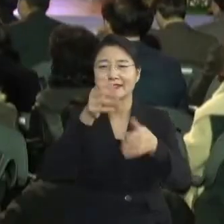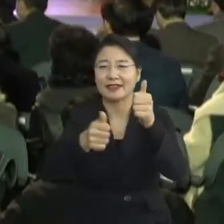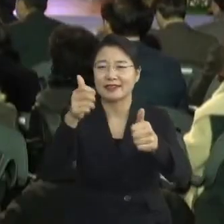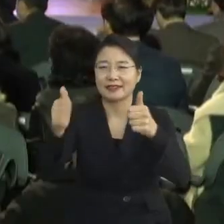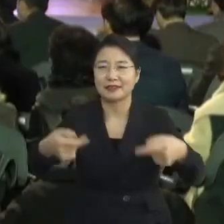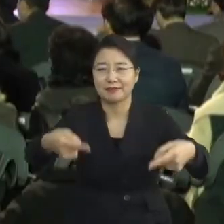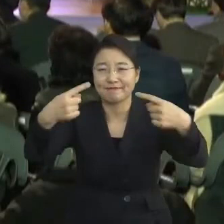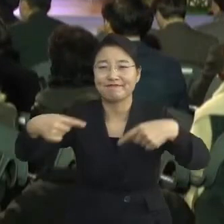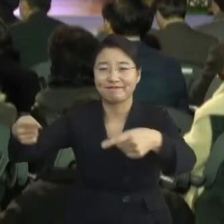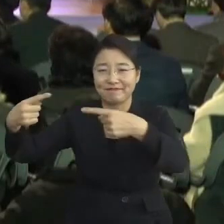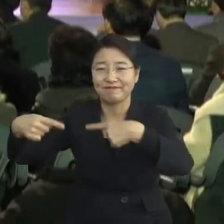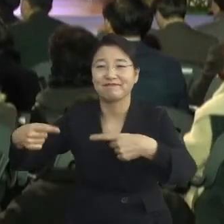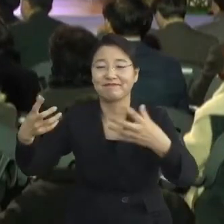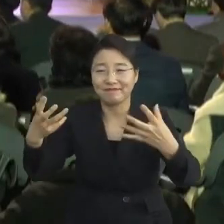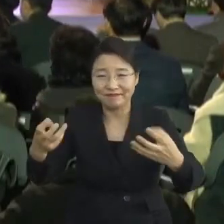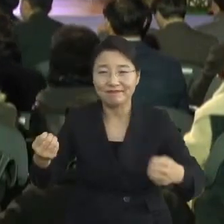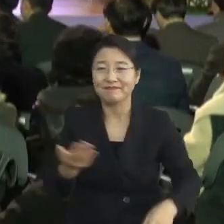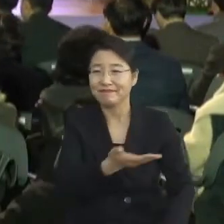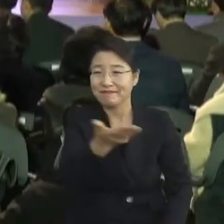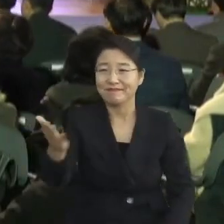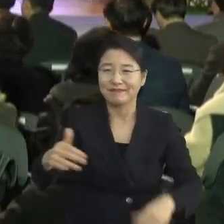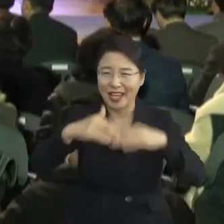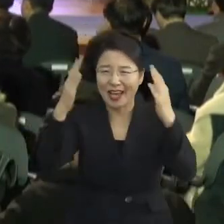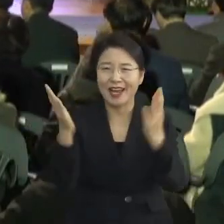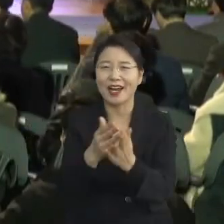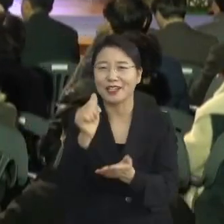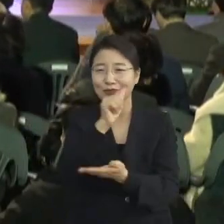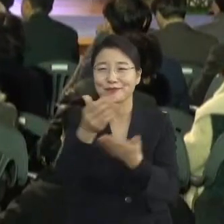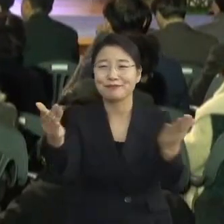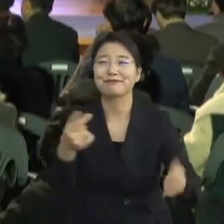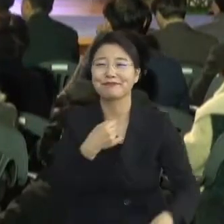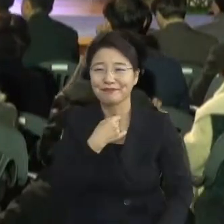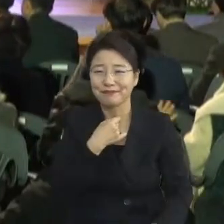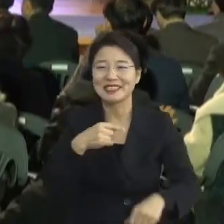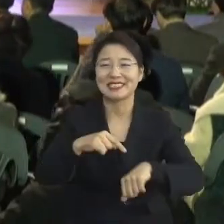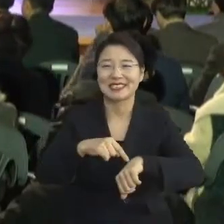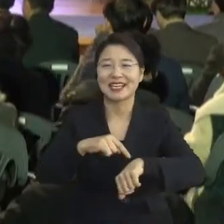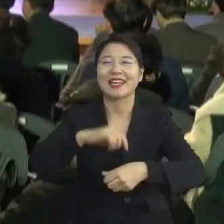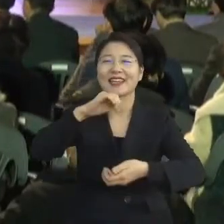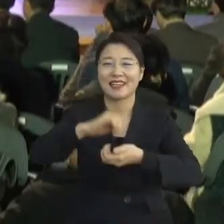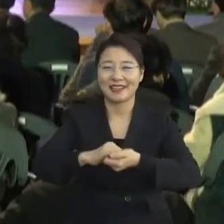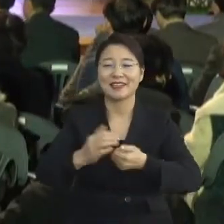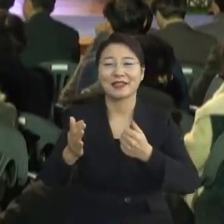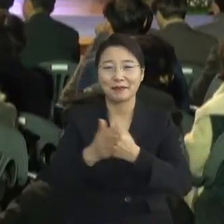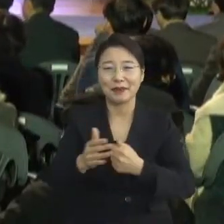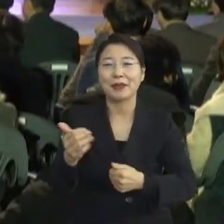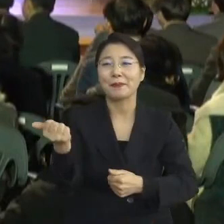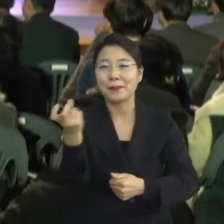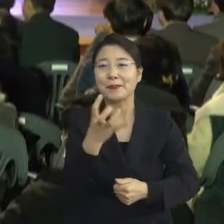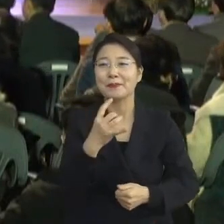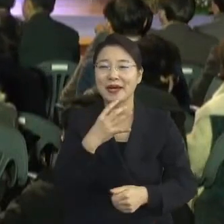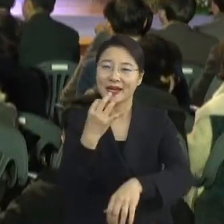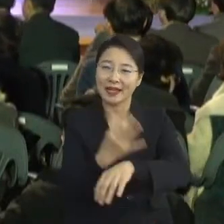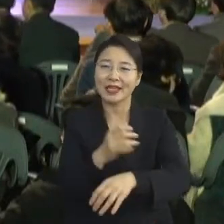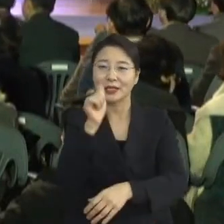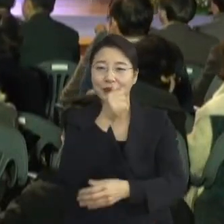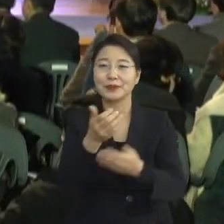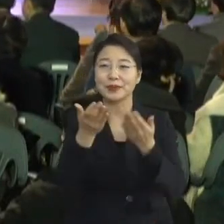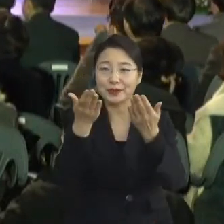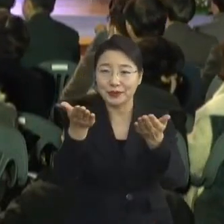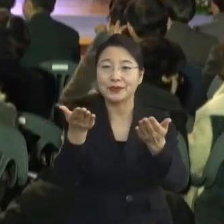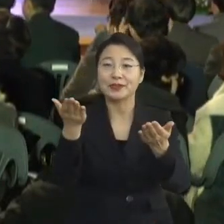참석해 주셨습니다. 한 분 한 분 다 소개를 해드려야 하는데요. 시간 관계상 영상 자막을 통해 간단하게